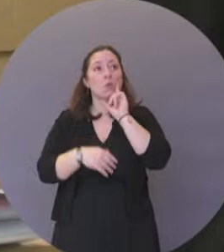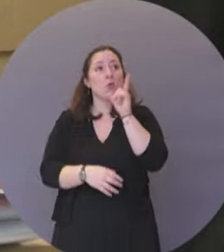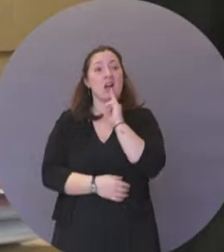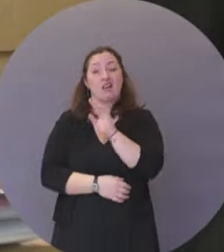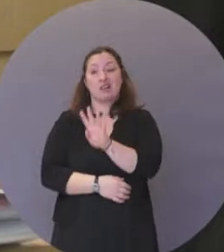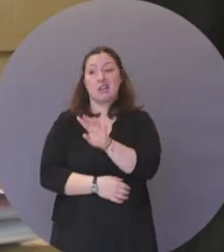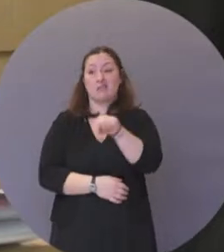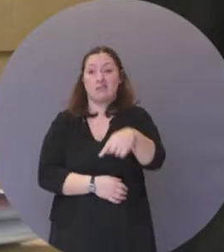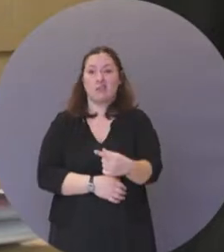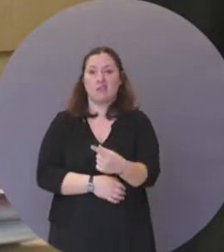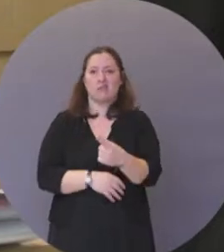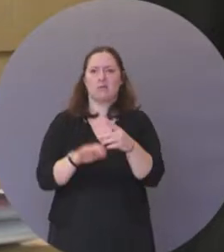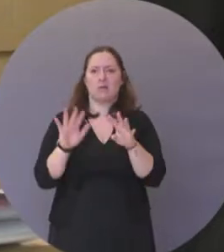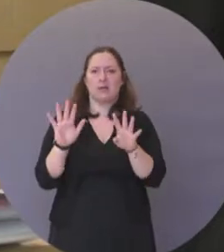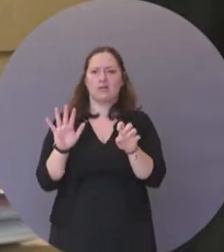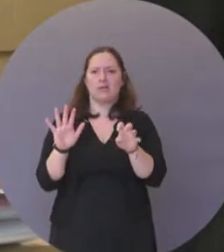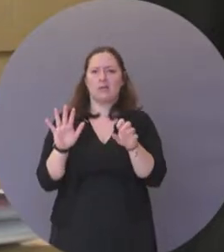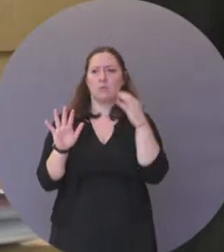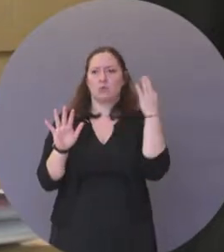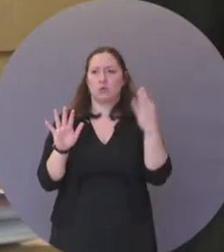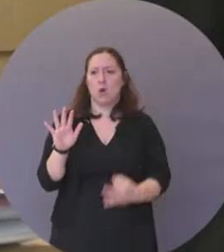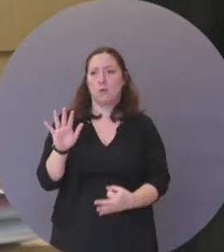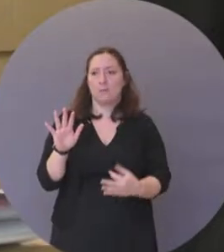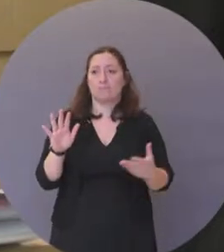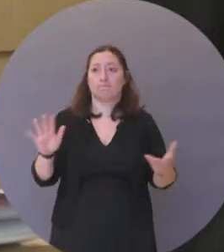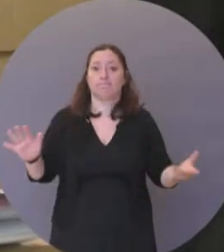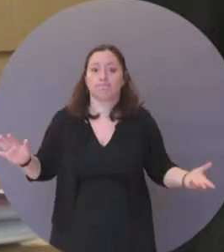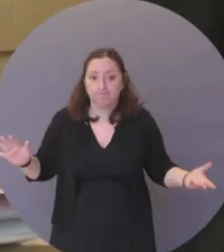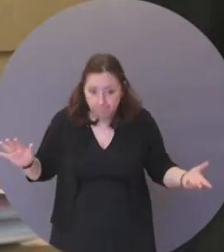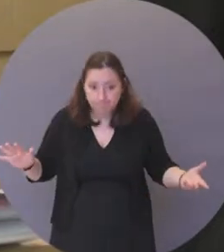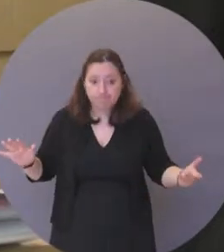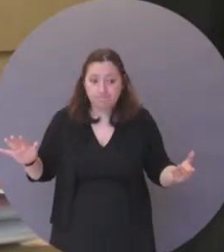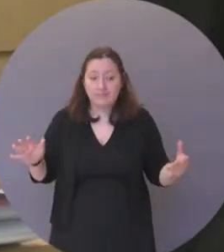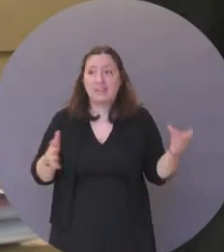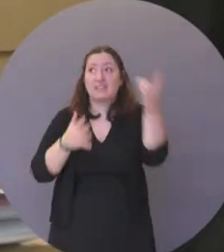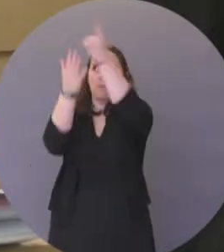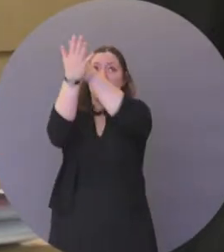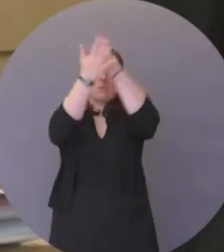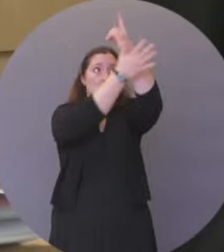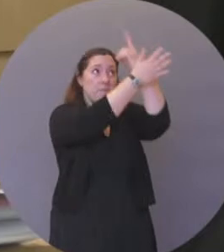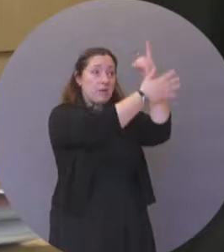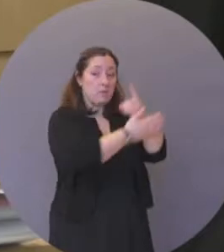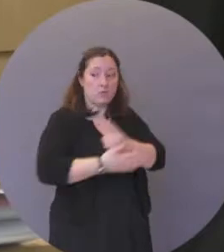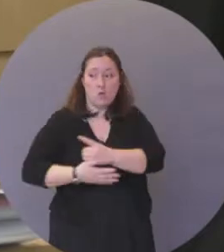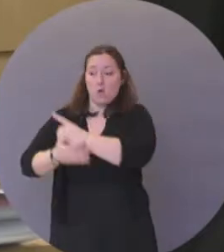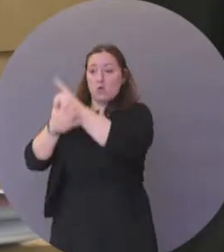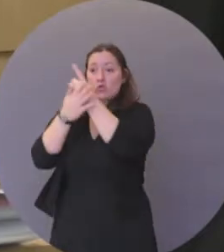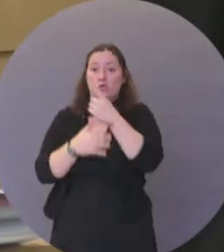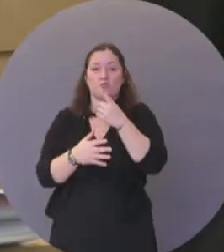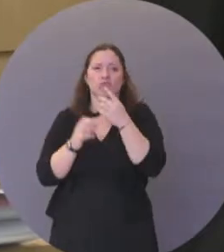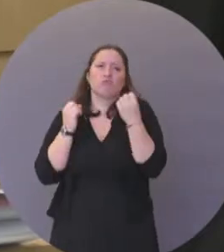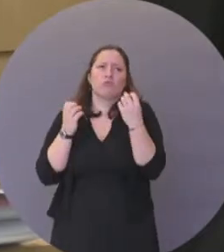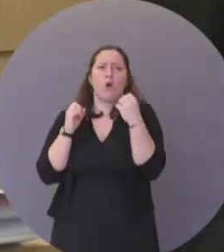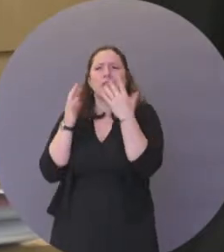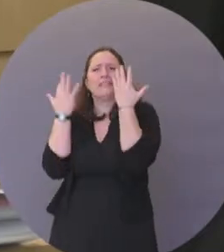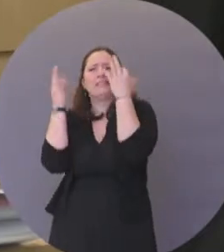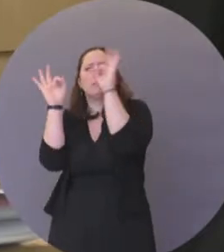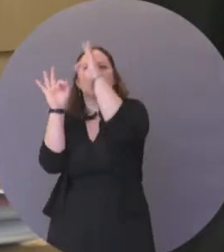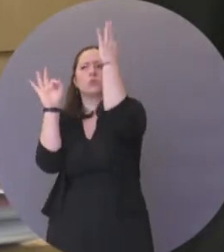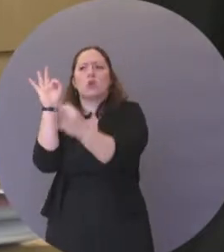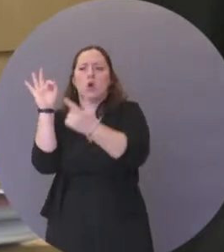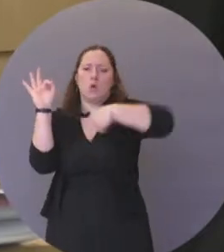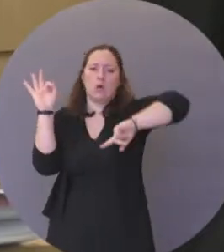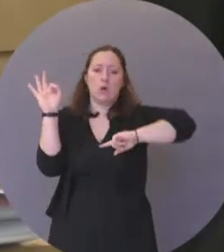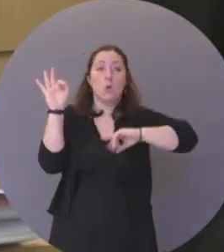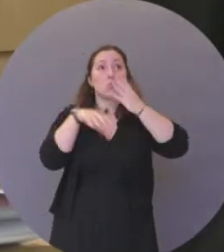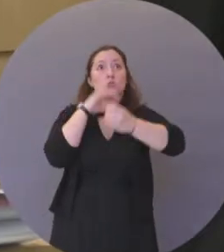aujourd'hui quand les ensemble des départements sont en moyenne à 10 et certains vont au-delà et que je l'ai rappelé